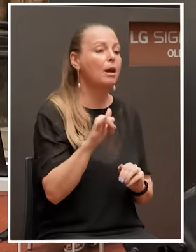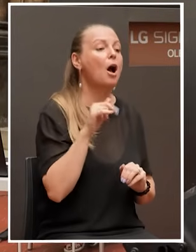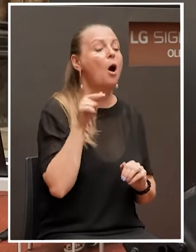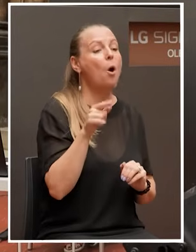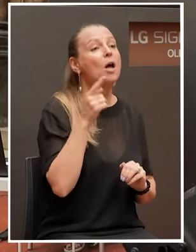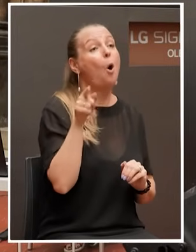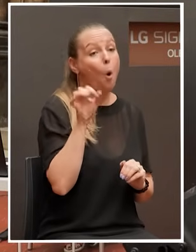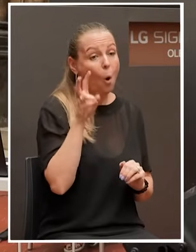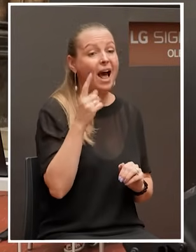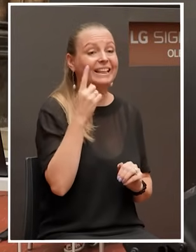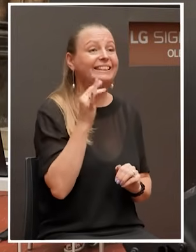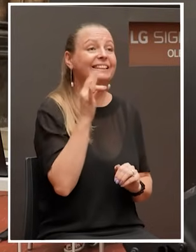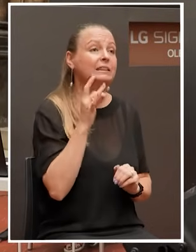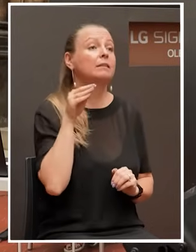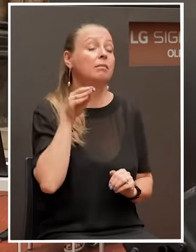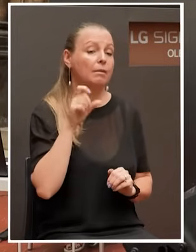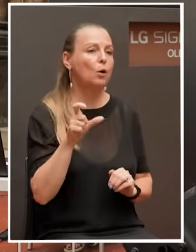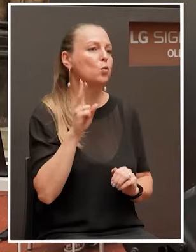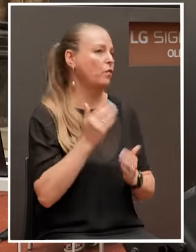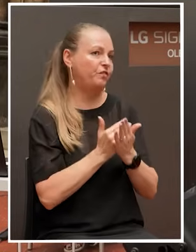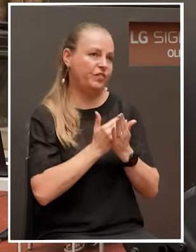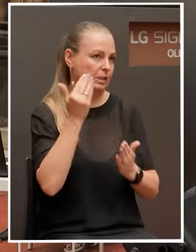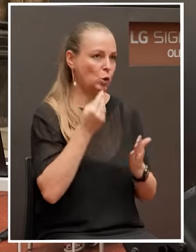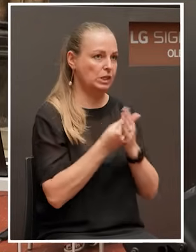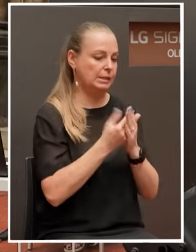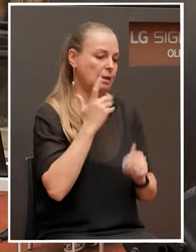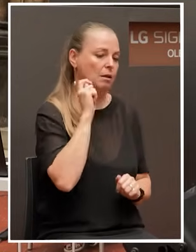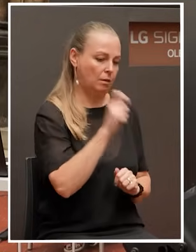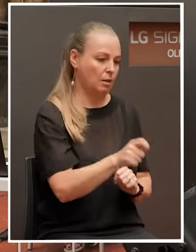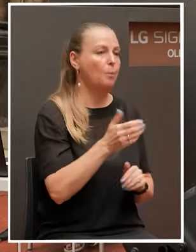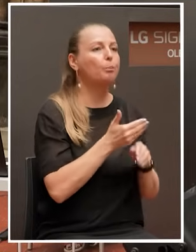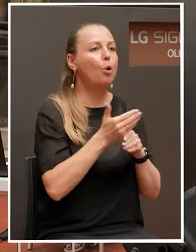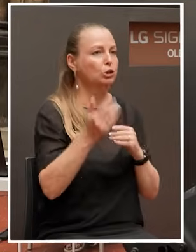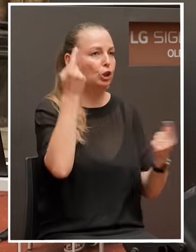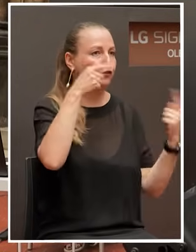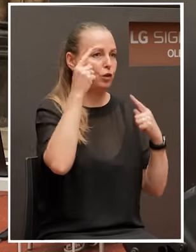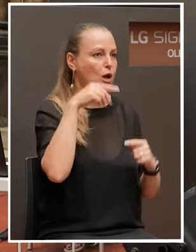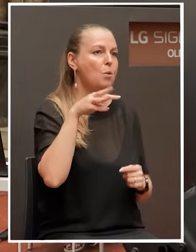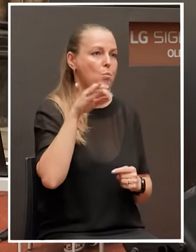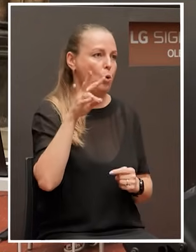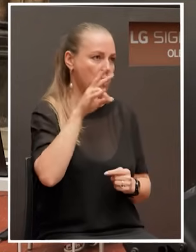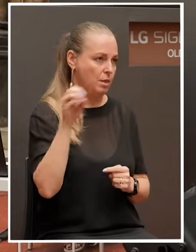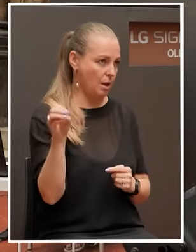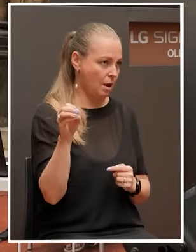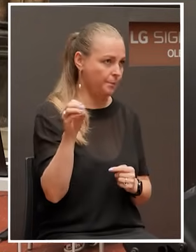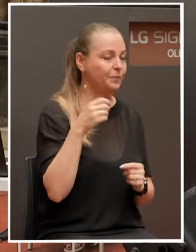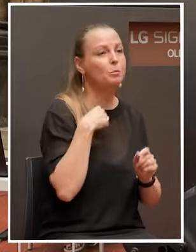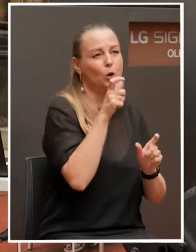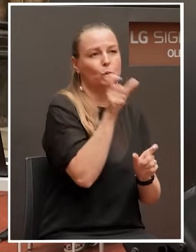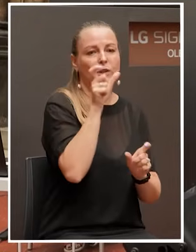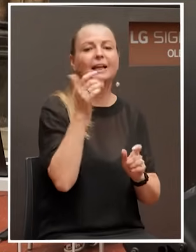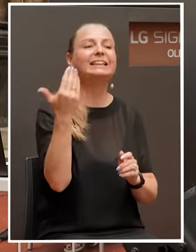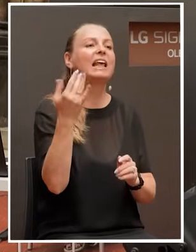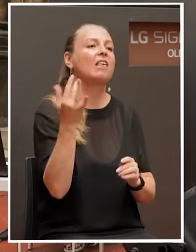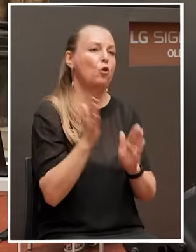был одним из тех, кто очень высоко оценивал позднее творчество Клода Моне. Вот я вам прочту фрагмент